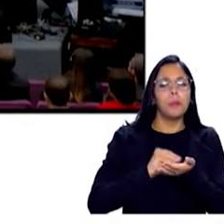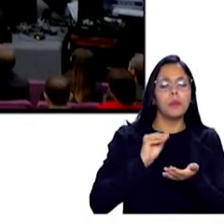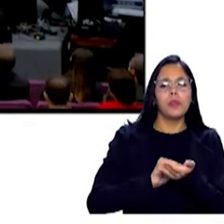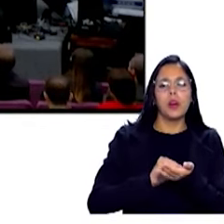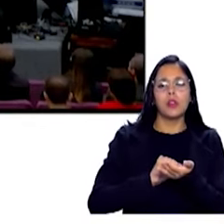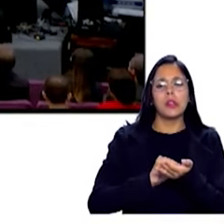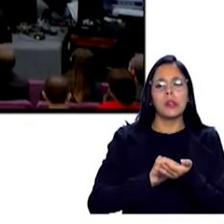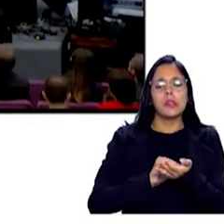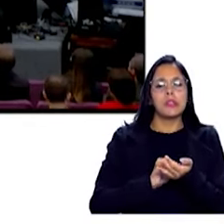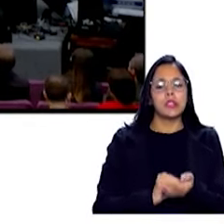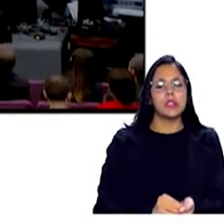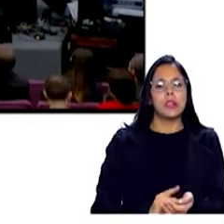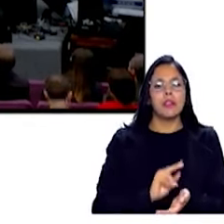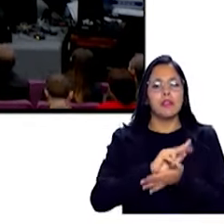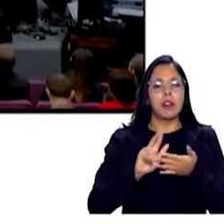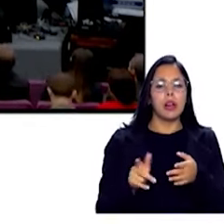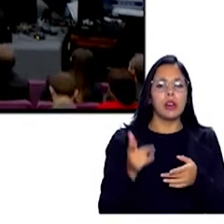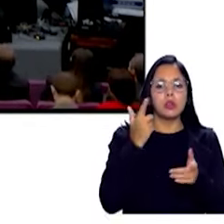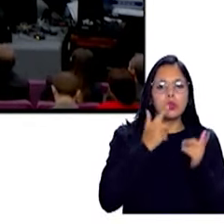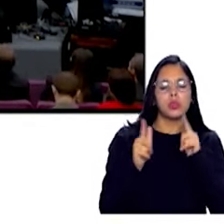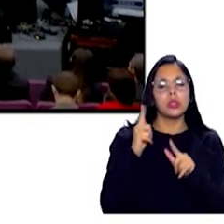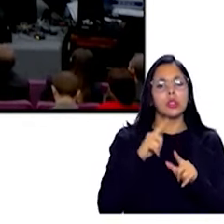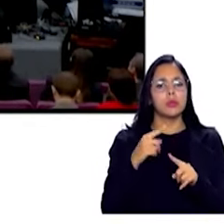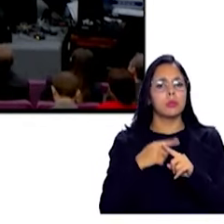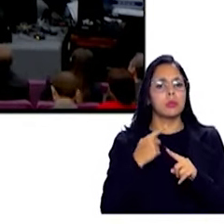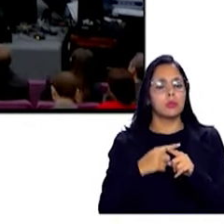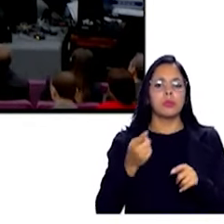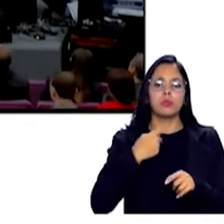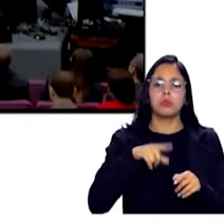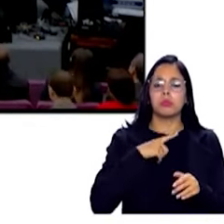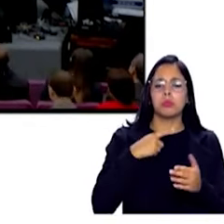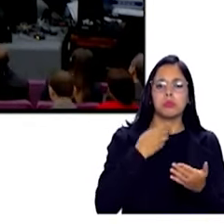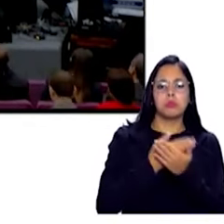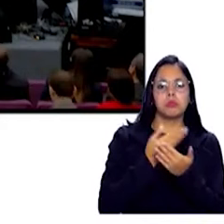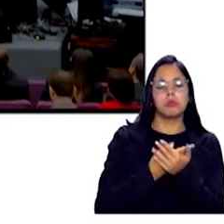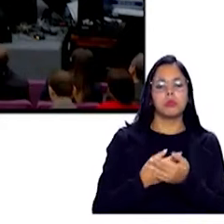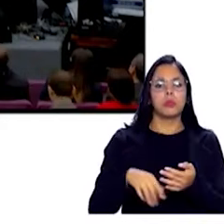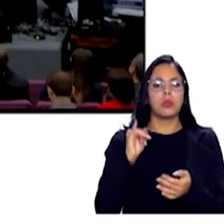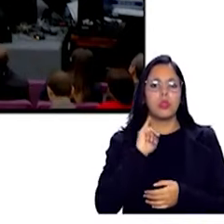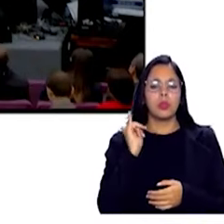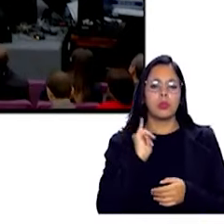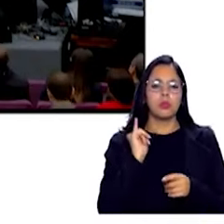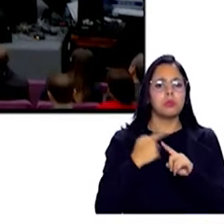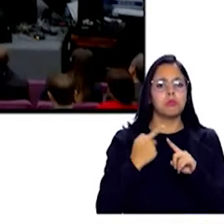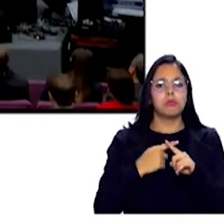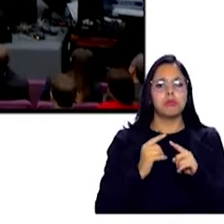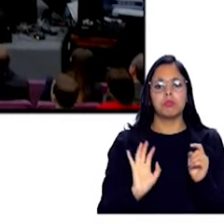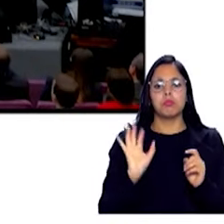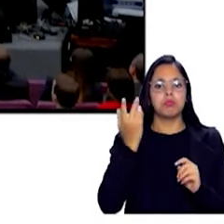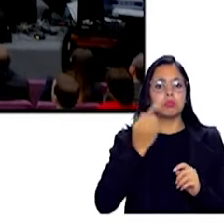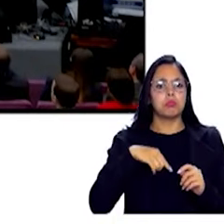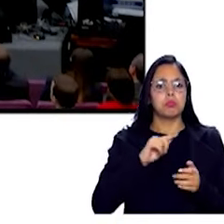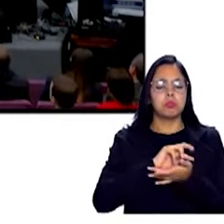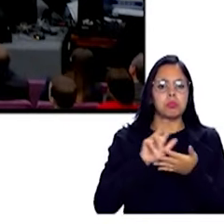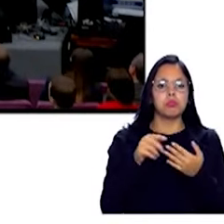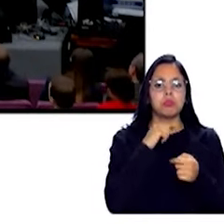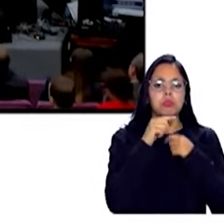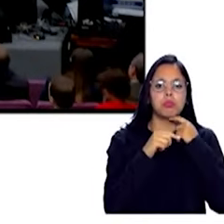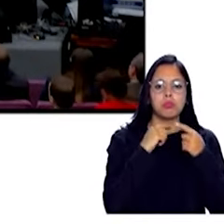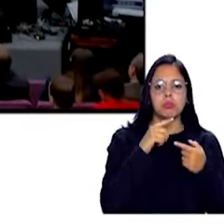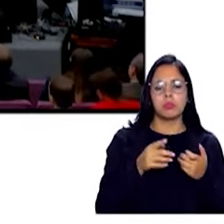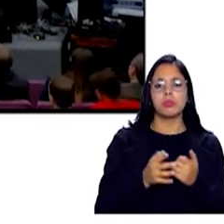italiana sulle ragioni di questo insuco beh a mio avviso le ho elencate